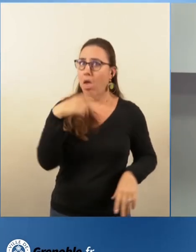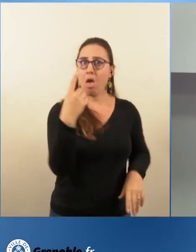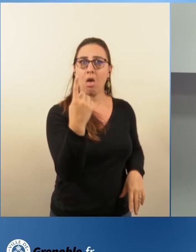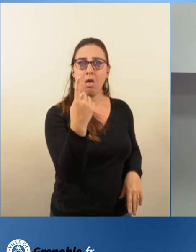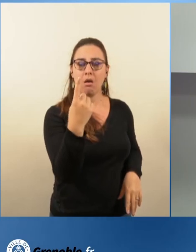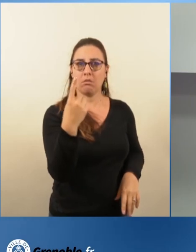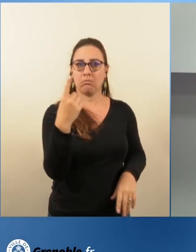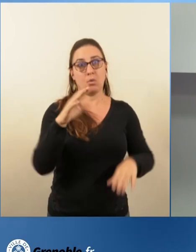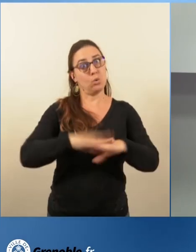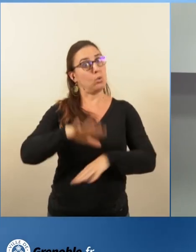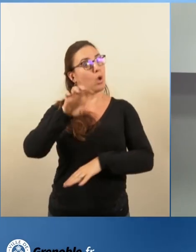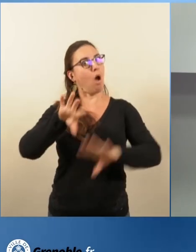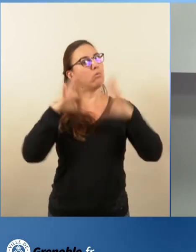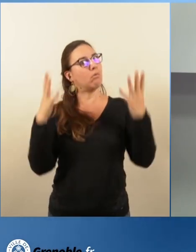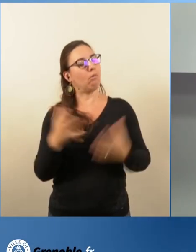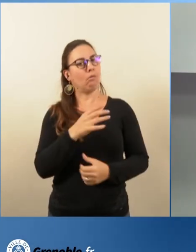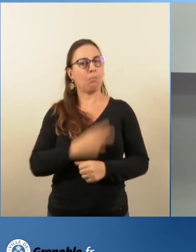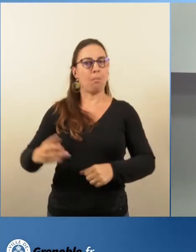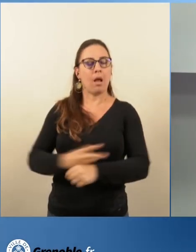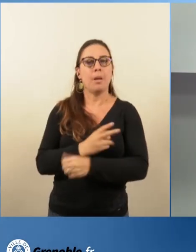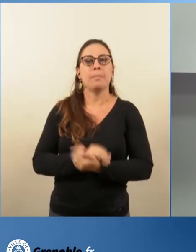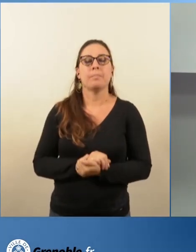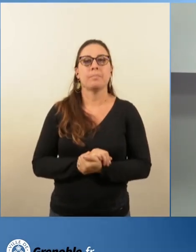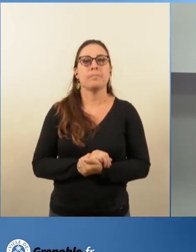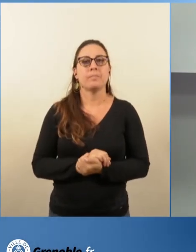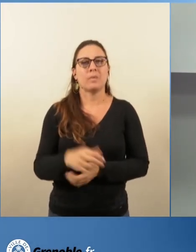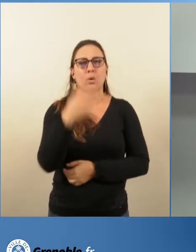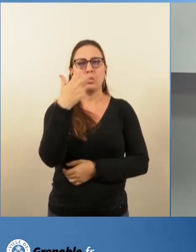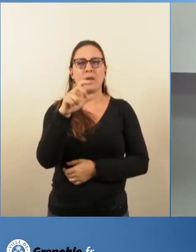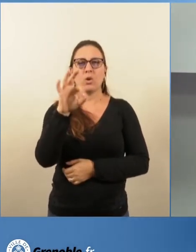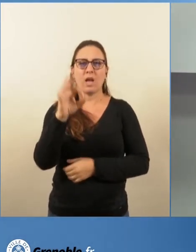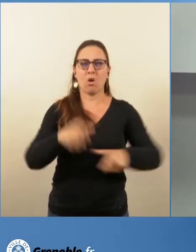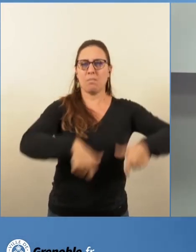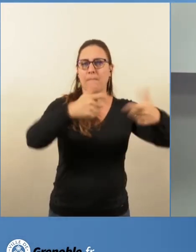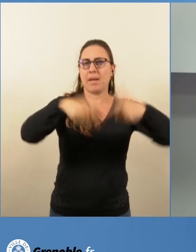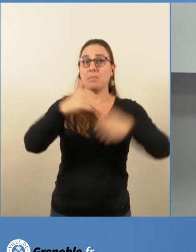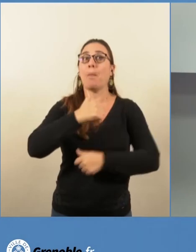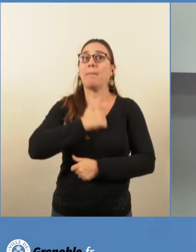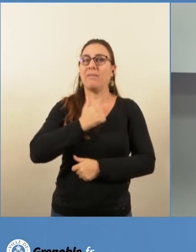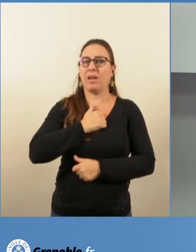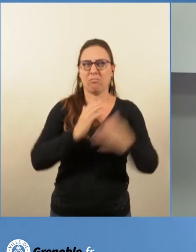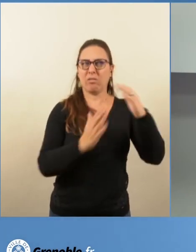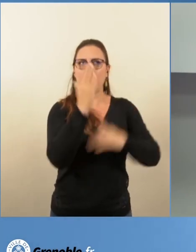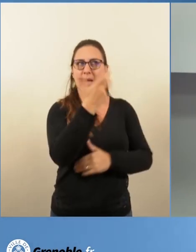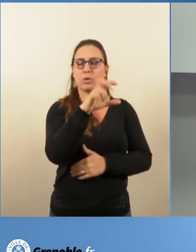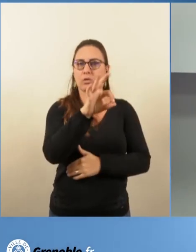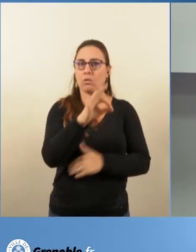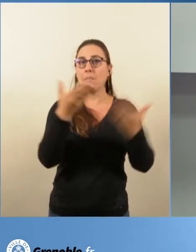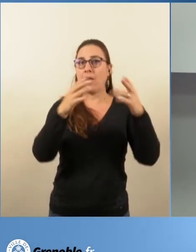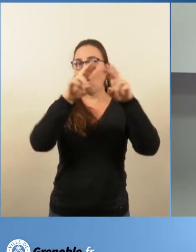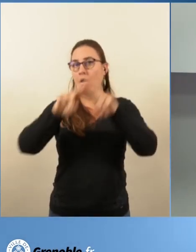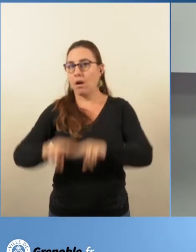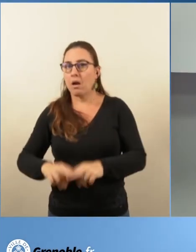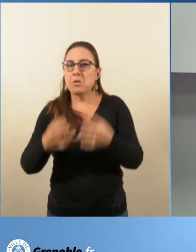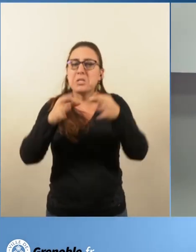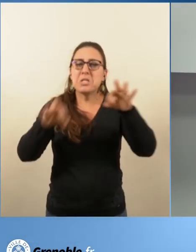sur 40 et il avait plus de 350 bâtiments privés et il en reste quelques dizaines